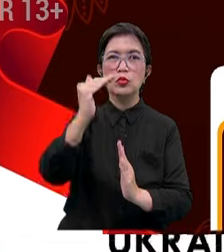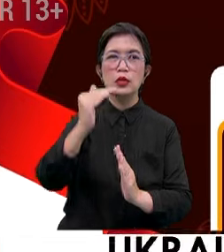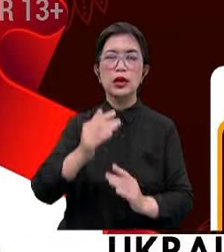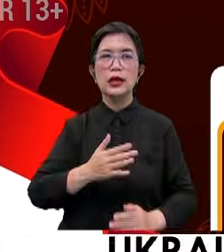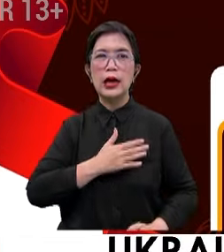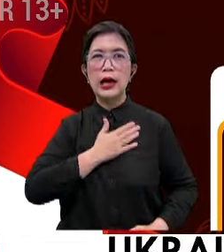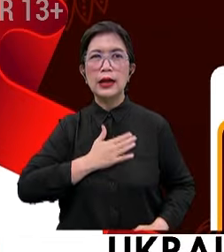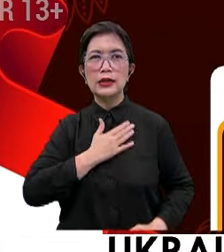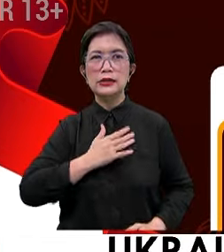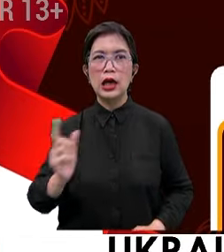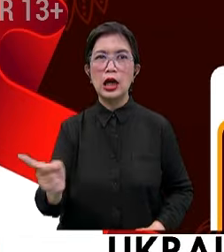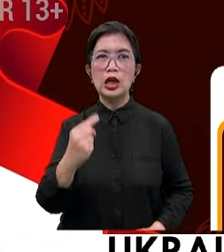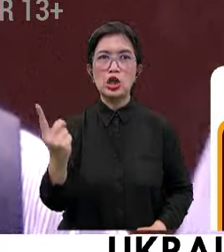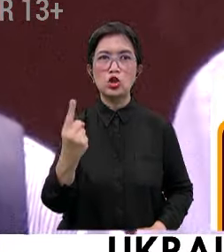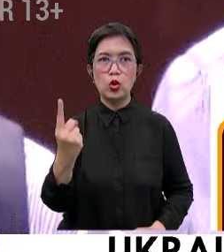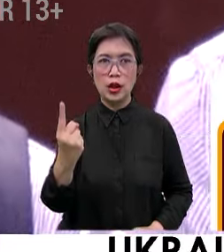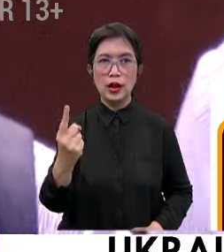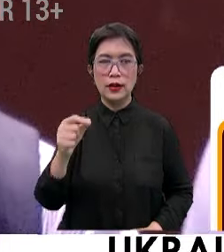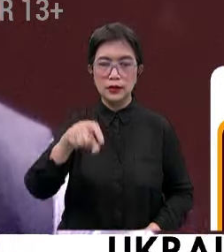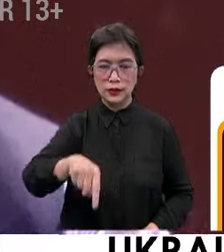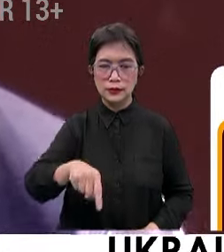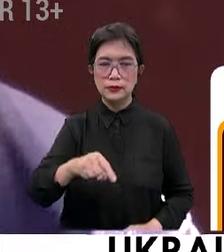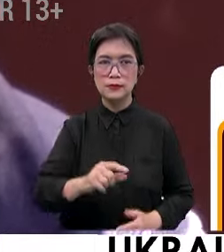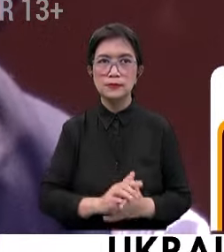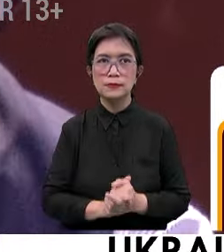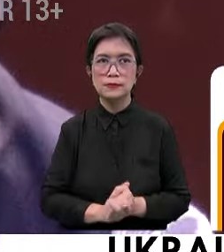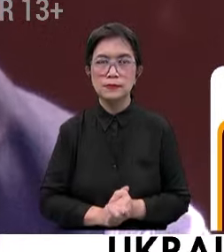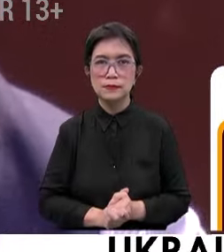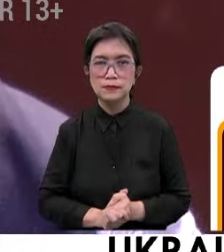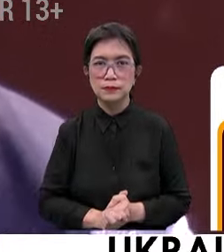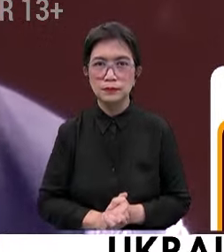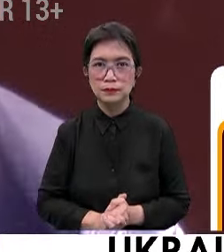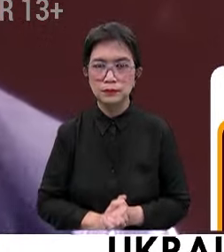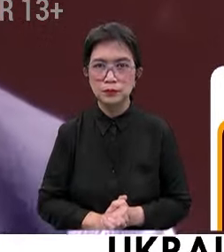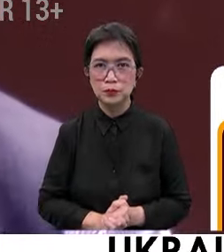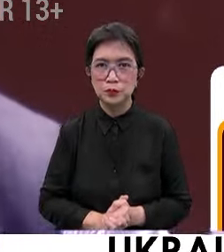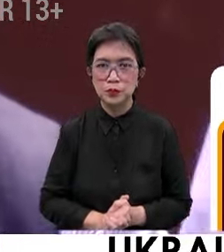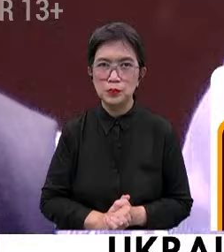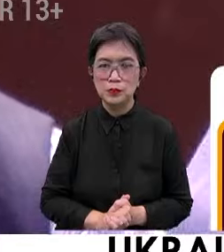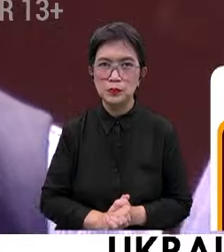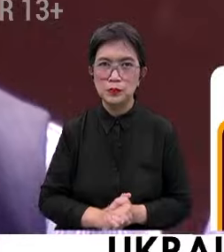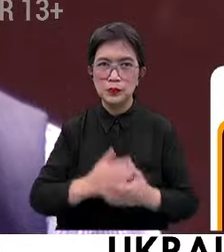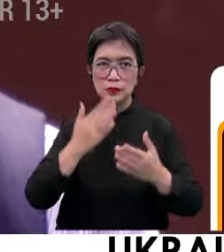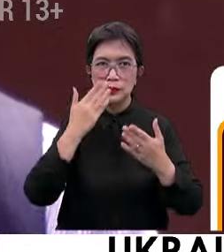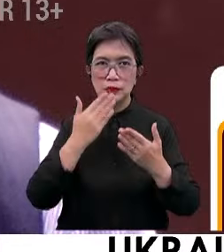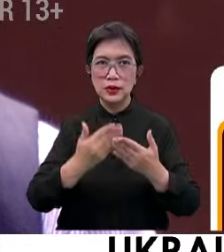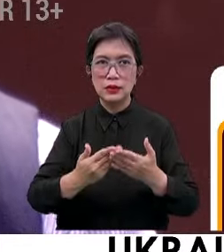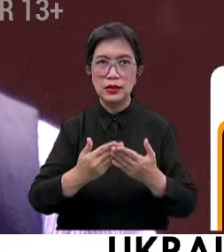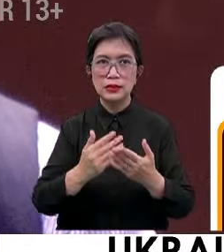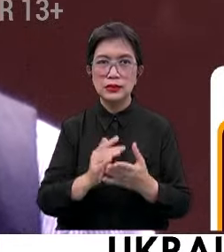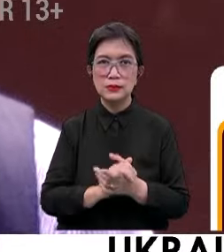Mimika? Waktu Anda menjawab 2 menit dimulai ketika Anda berbicara, silakan. Terima kasih.